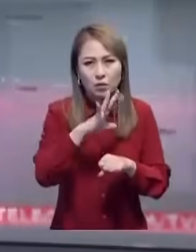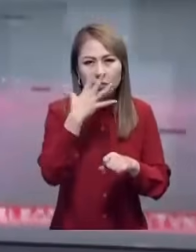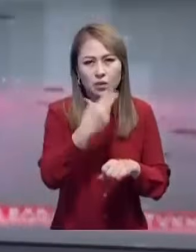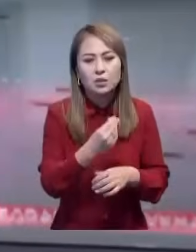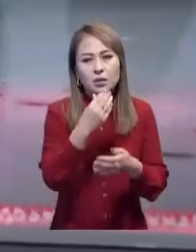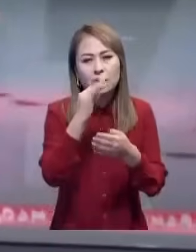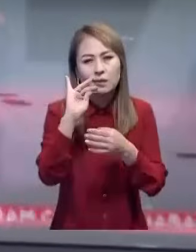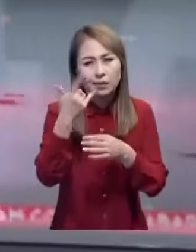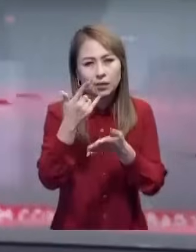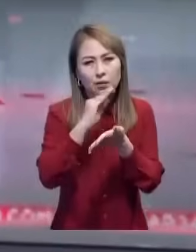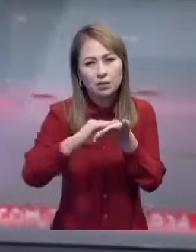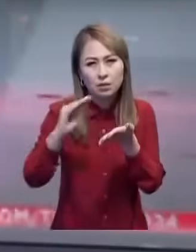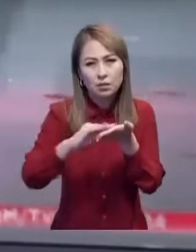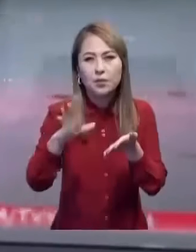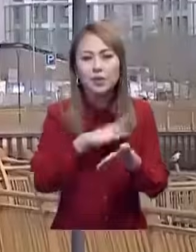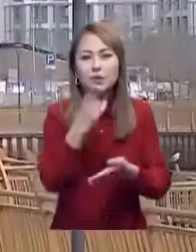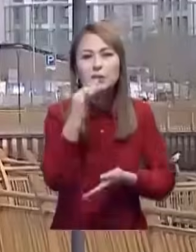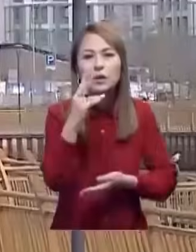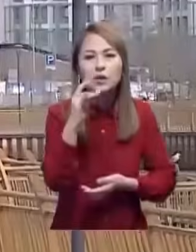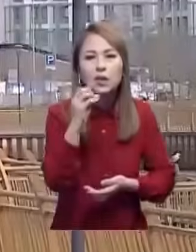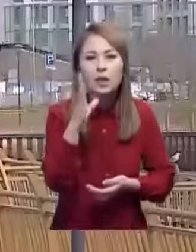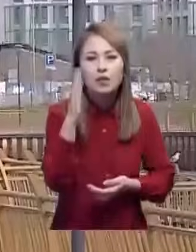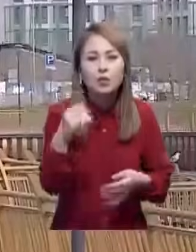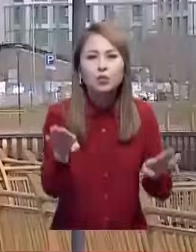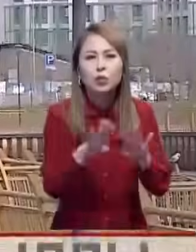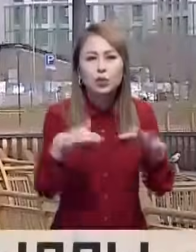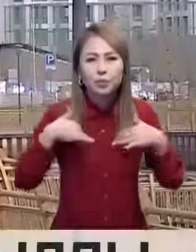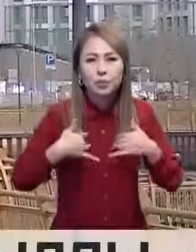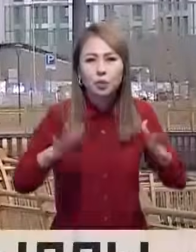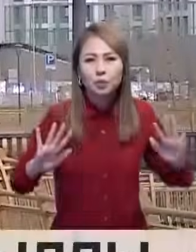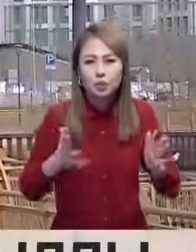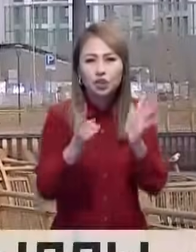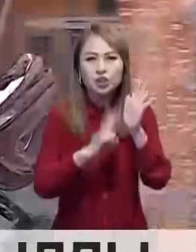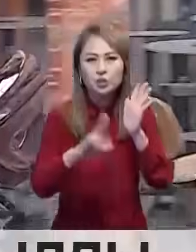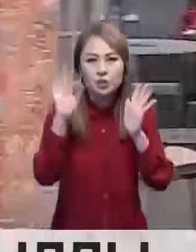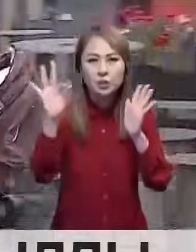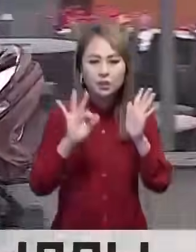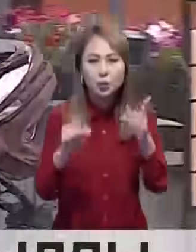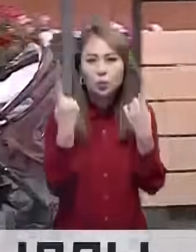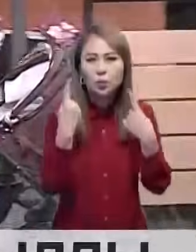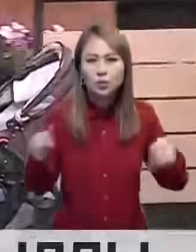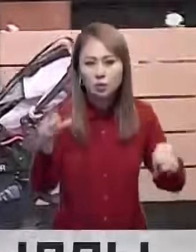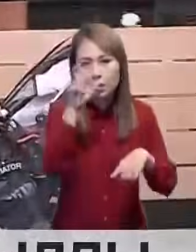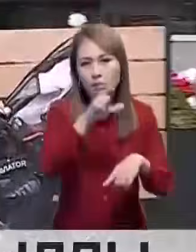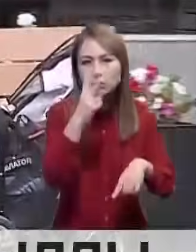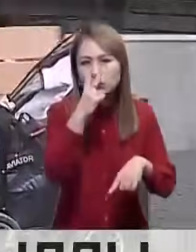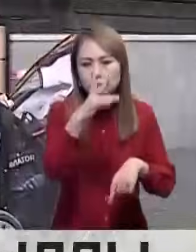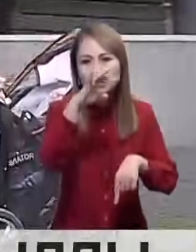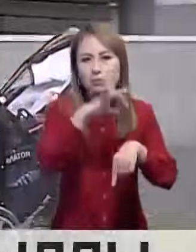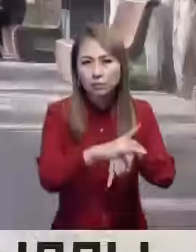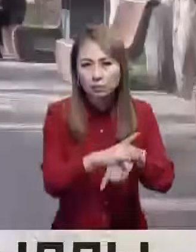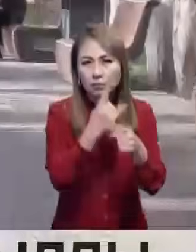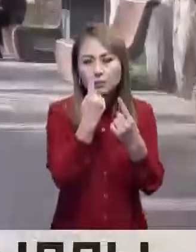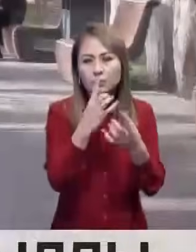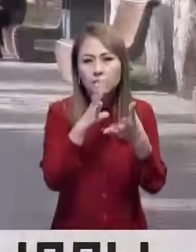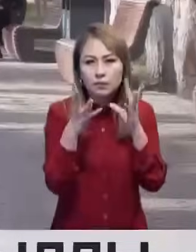уәкіл өзінің Инстаграм парақшасында жазды. Динара Зәкеева мұндай қайғылы жағдайдың 70%-на өзге адамдар куә болатынын, алайда